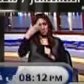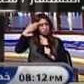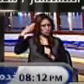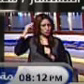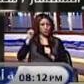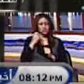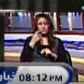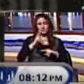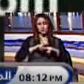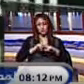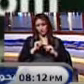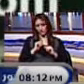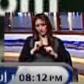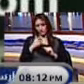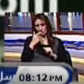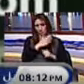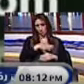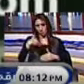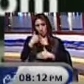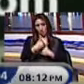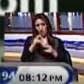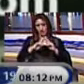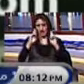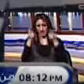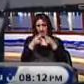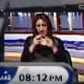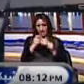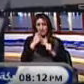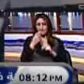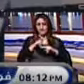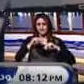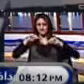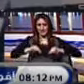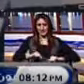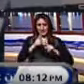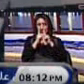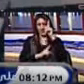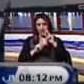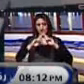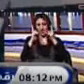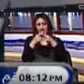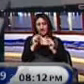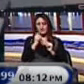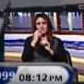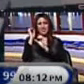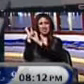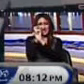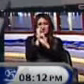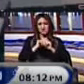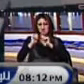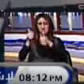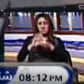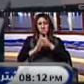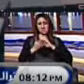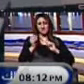معالي المستشار محمود بك الحفناوي المحامي العام المكتب الفني لمعالي النائب العام. ورغم غياب الكاميرات التلفزيون عن جلسة النظر